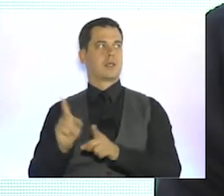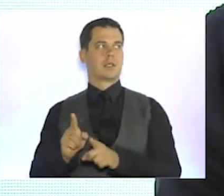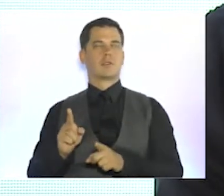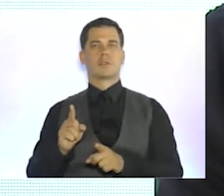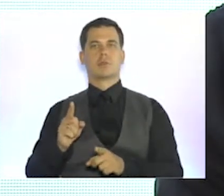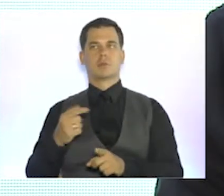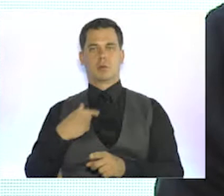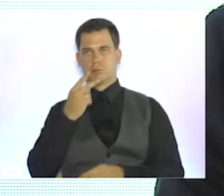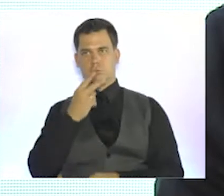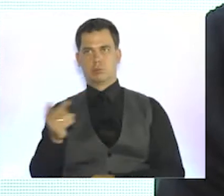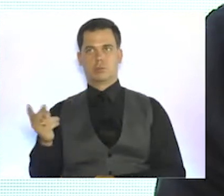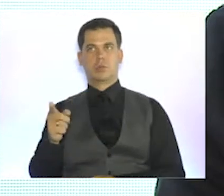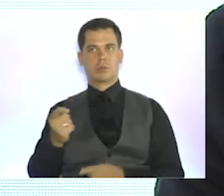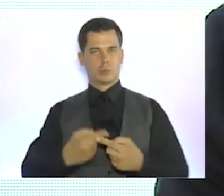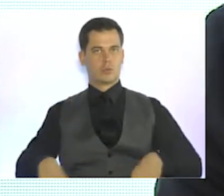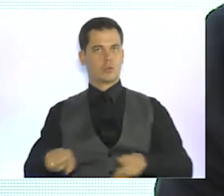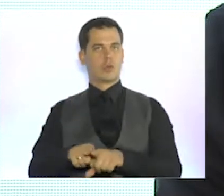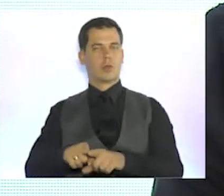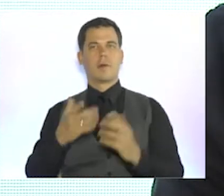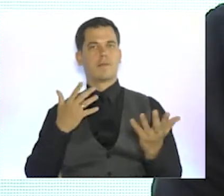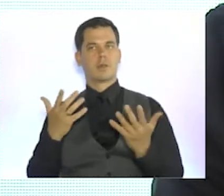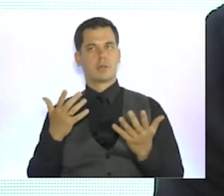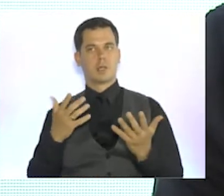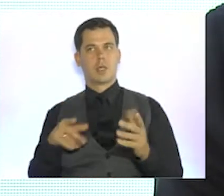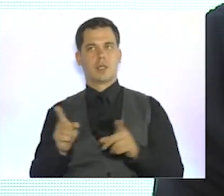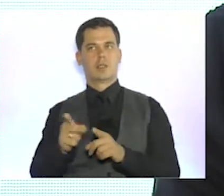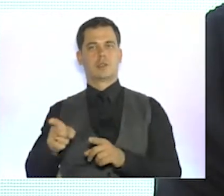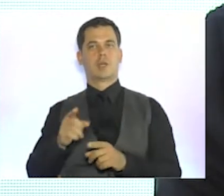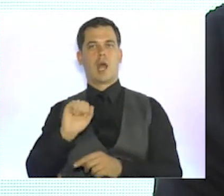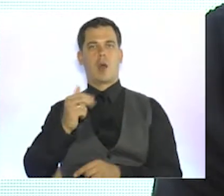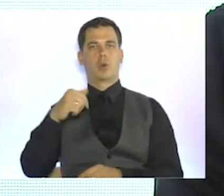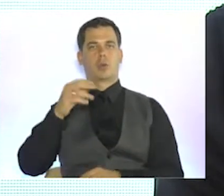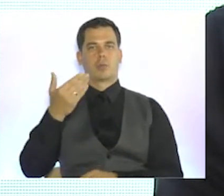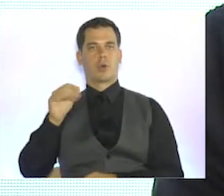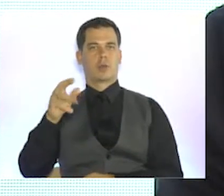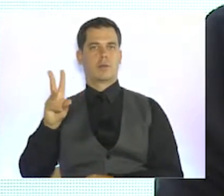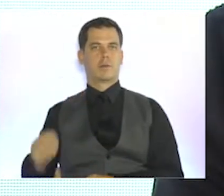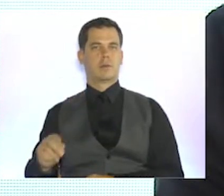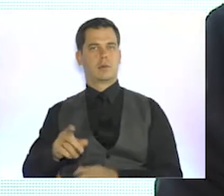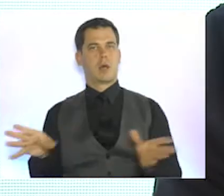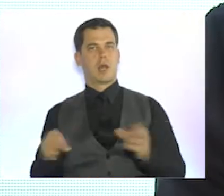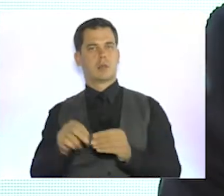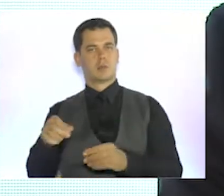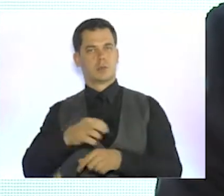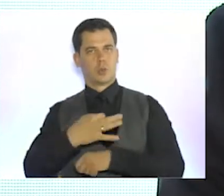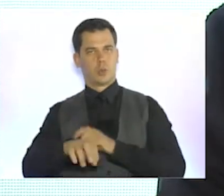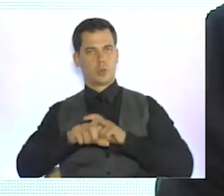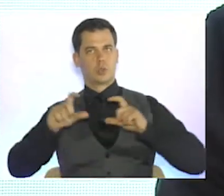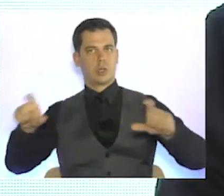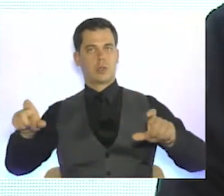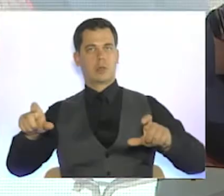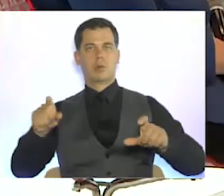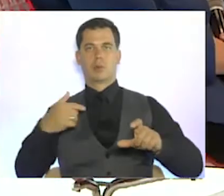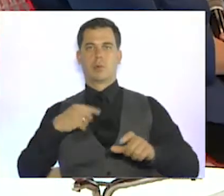naprawdę natknąłem się na realizacje, które polegały na tym, że w branży automotive uczelnia wspólnie z pracodawcą opracowali VR-owy produkt,